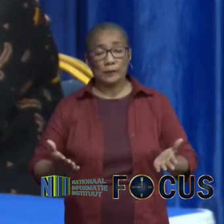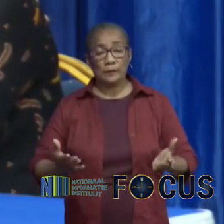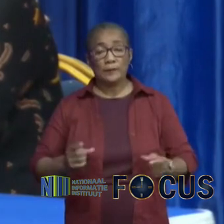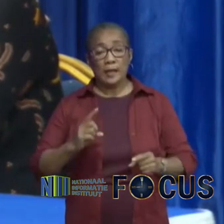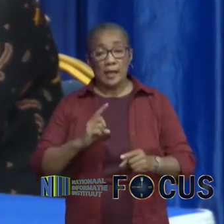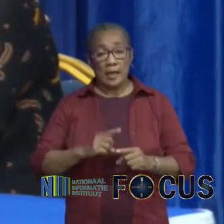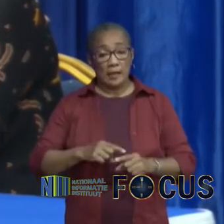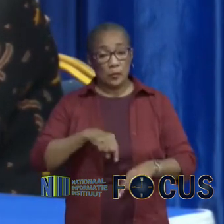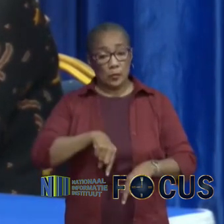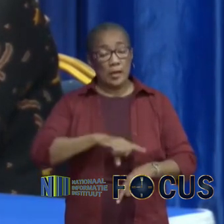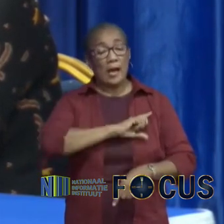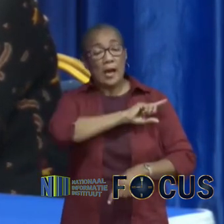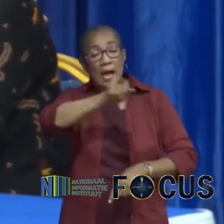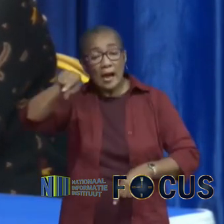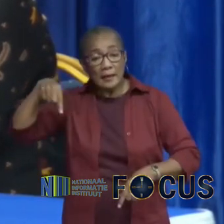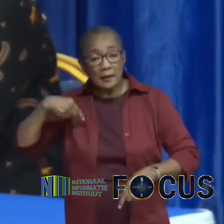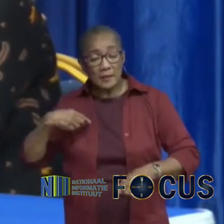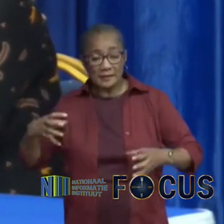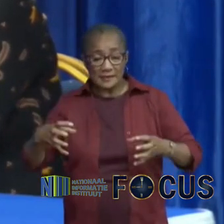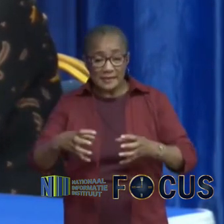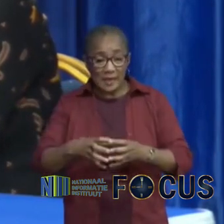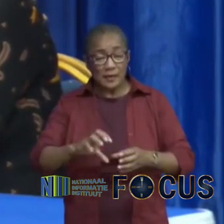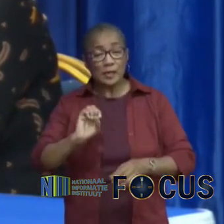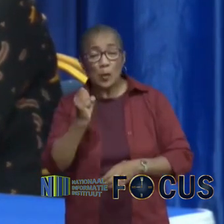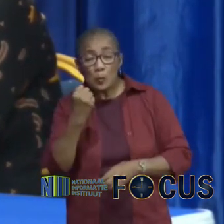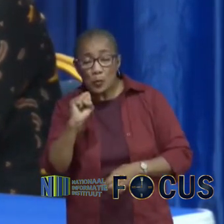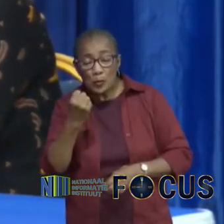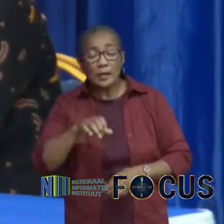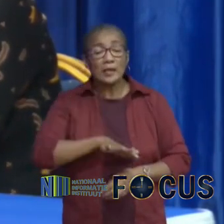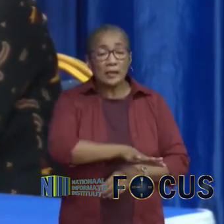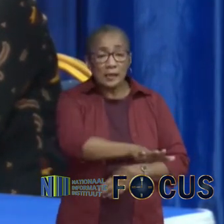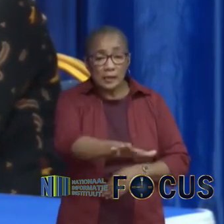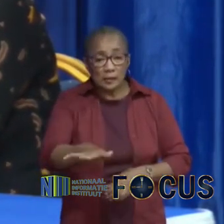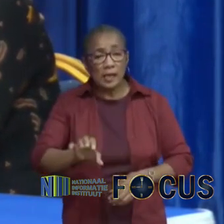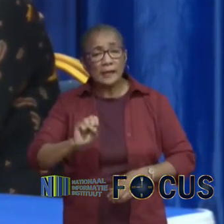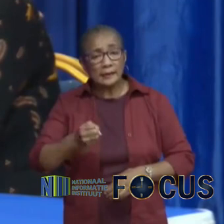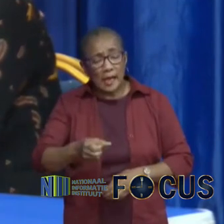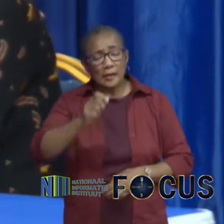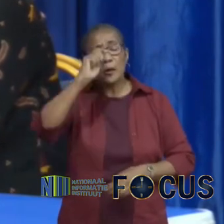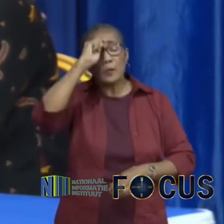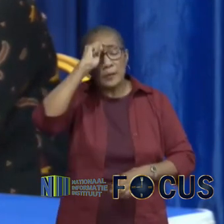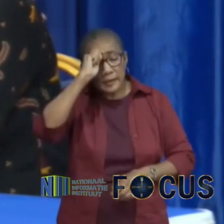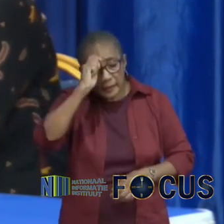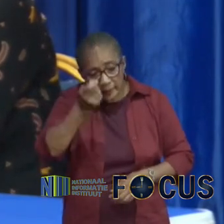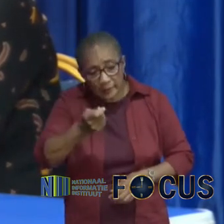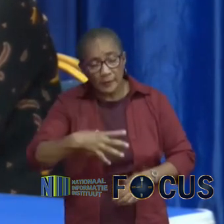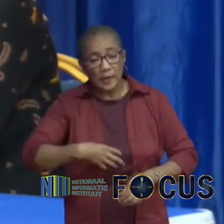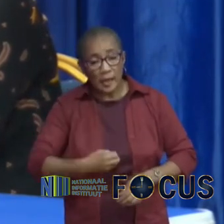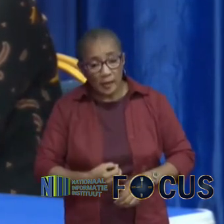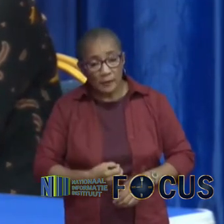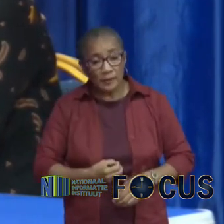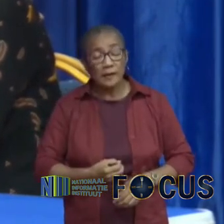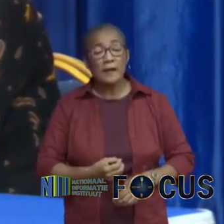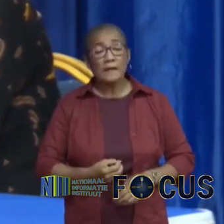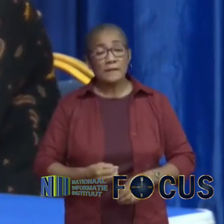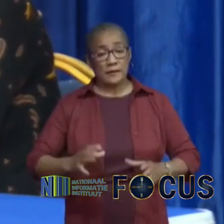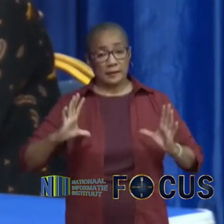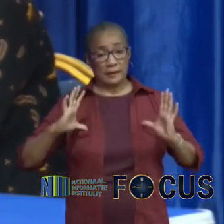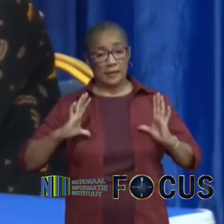we zitten allemaal in deze situatie, dus er moet dan een begrip getoond worden vanuit de werkgever en de